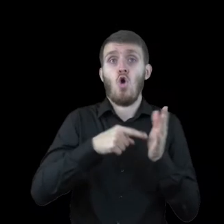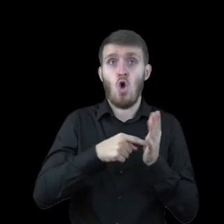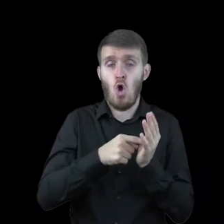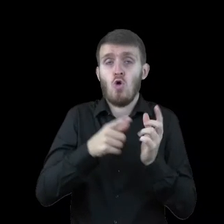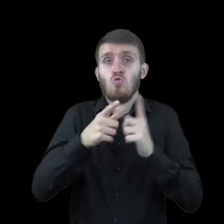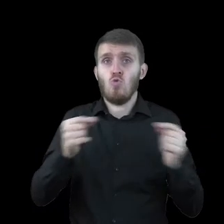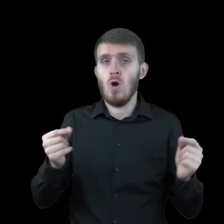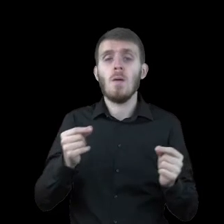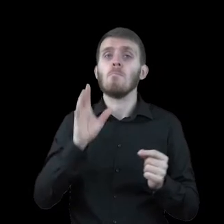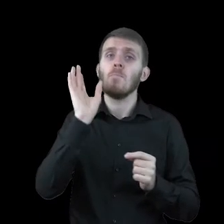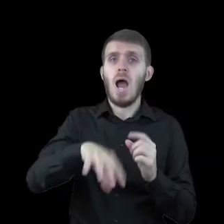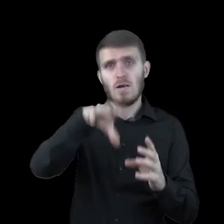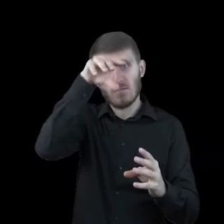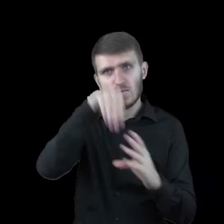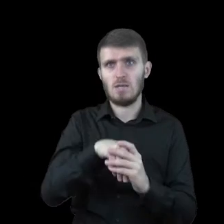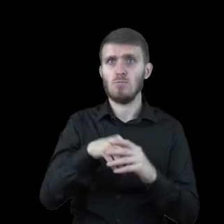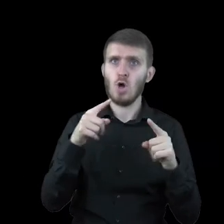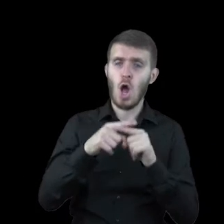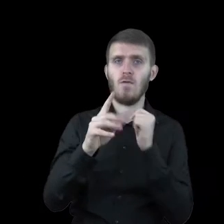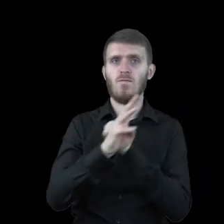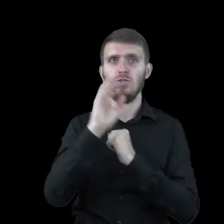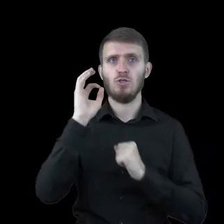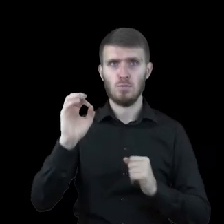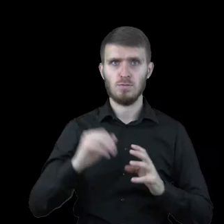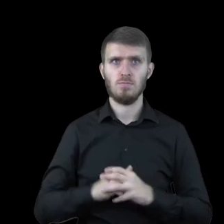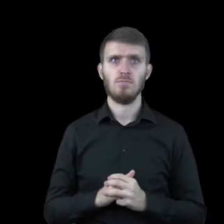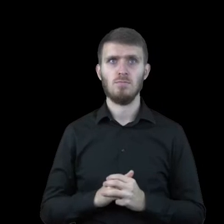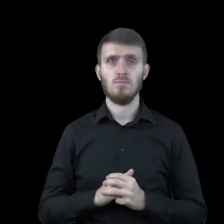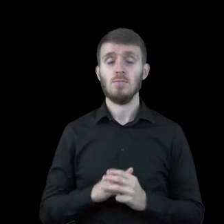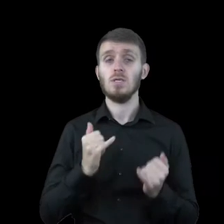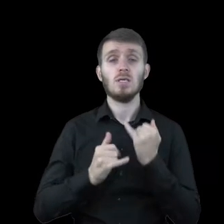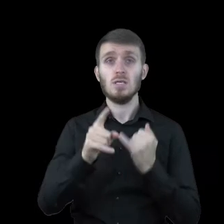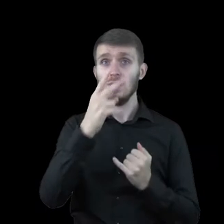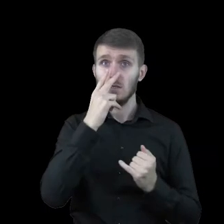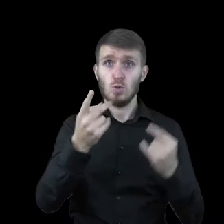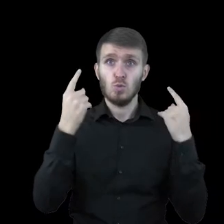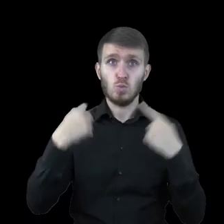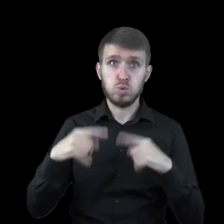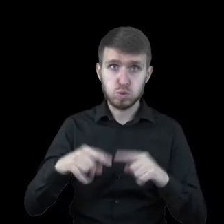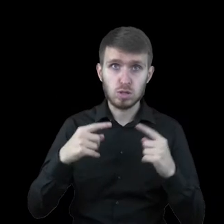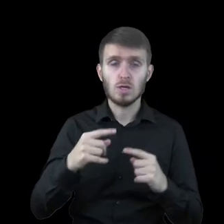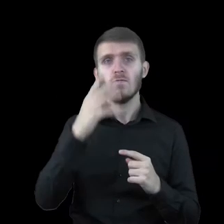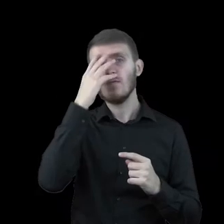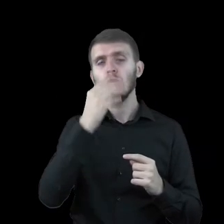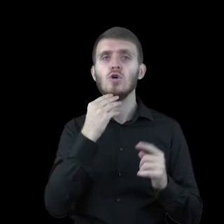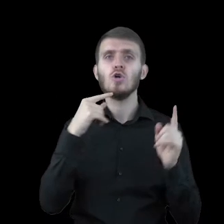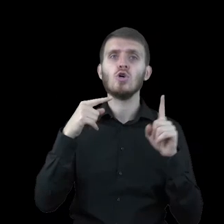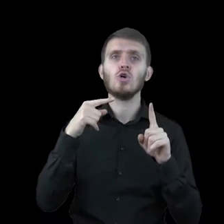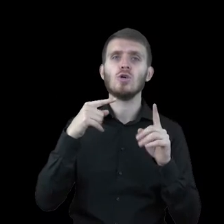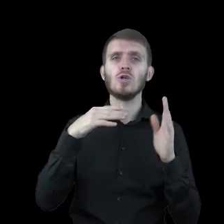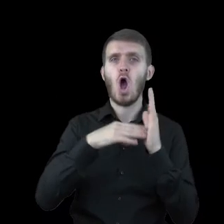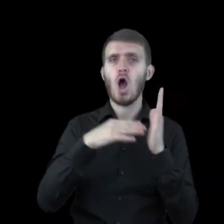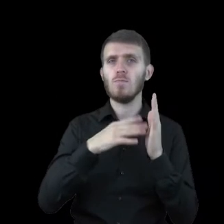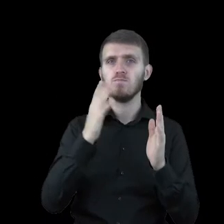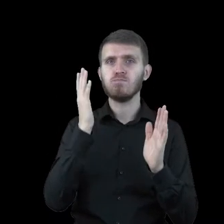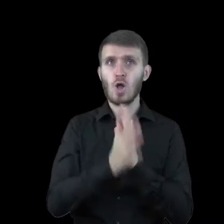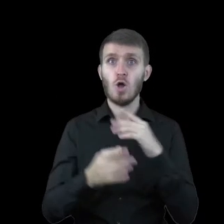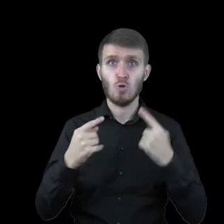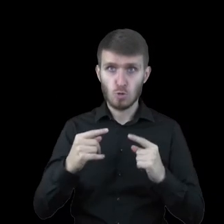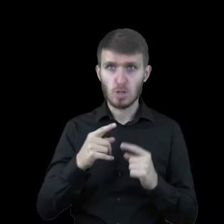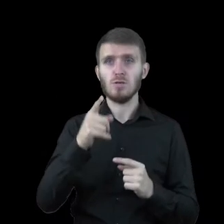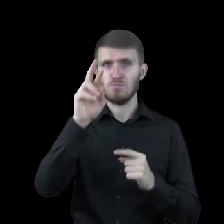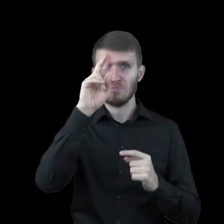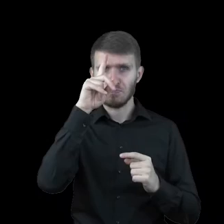ma w sobie kąt, który ma miarę 90 stopni. I jeśli ktoś nigdy nie widział kąta prostego, to może sobie